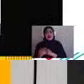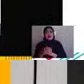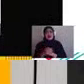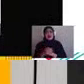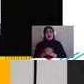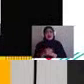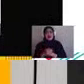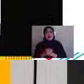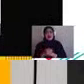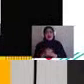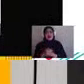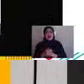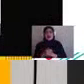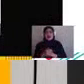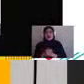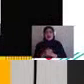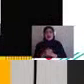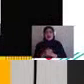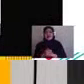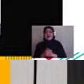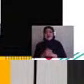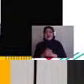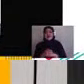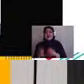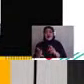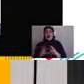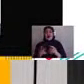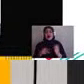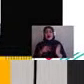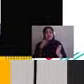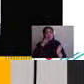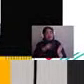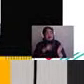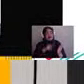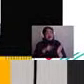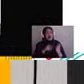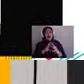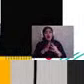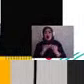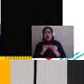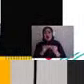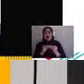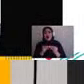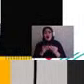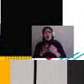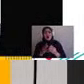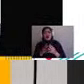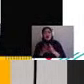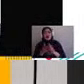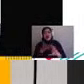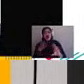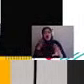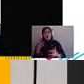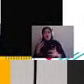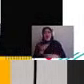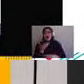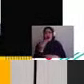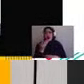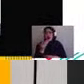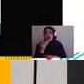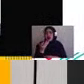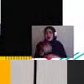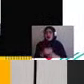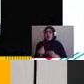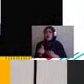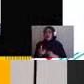kita cek kok tiba-tiba totalnya menjadi mahal. Nah, barangkali di dalam transaksi tersebut bisa dilihat ada biaya asuransi